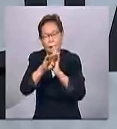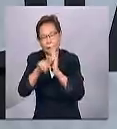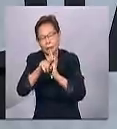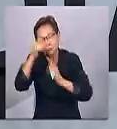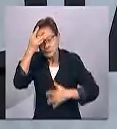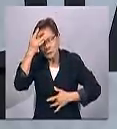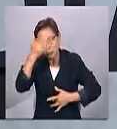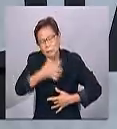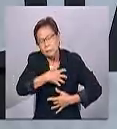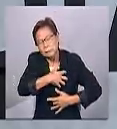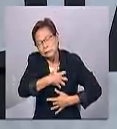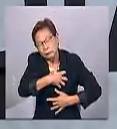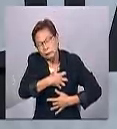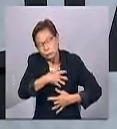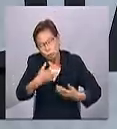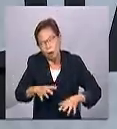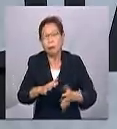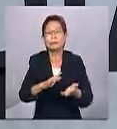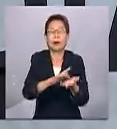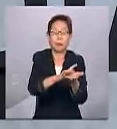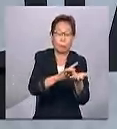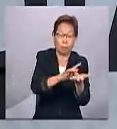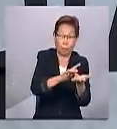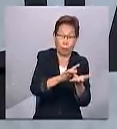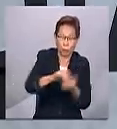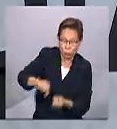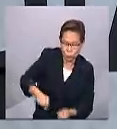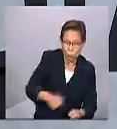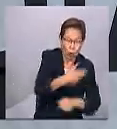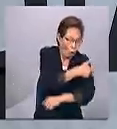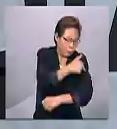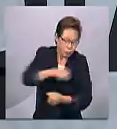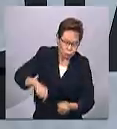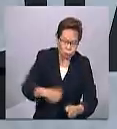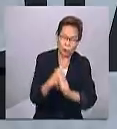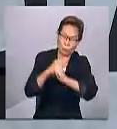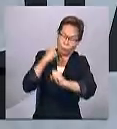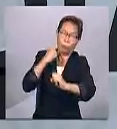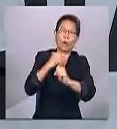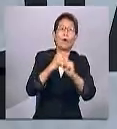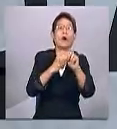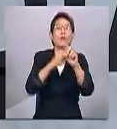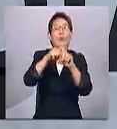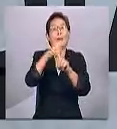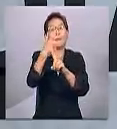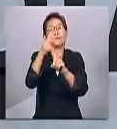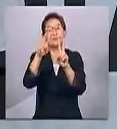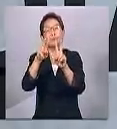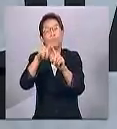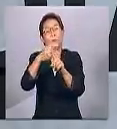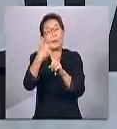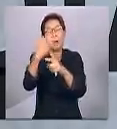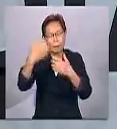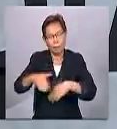penyakit jantung. Beliau telah dirawat di Hospital Sungai Buloh pada 12 Mac 2020 dan kemudian dirujuk